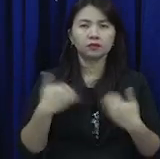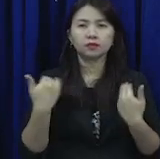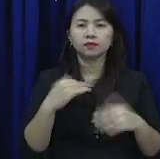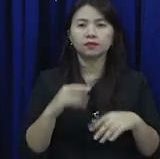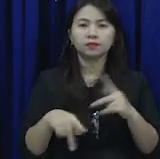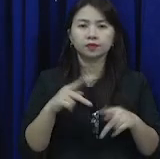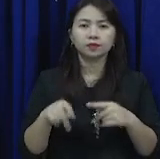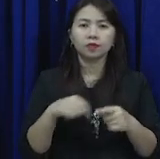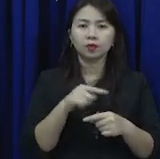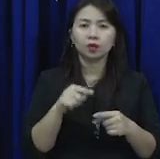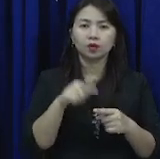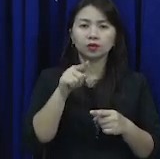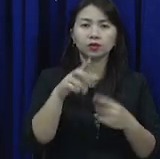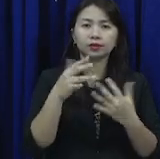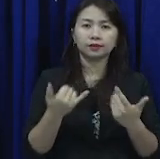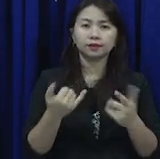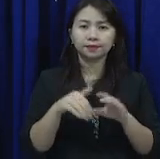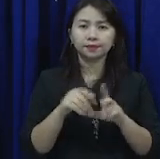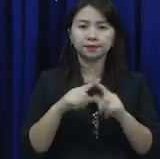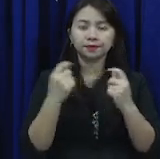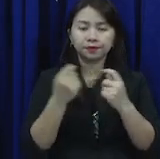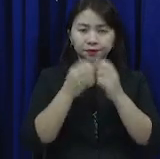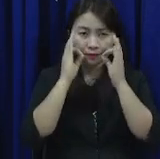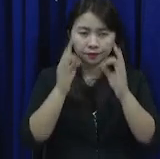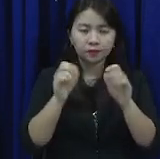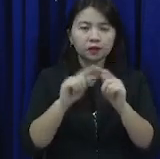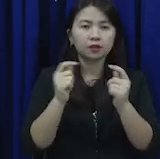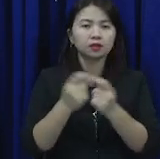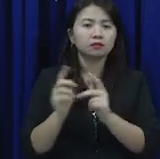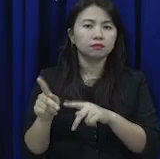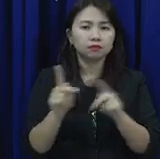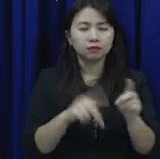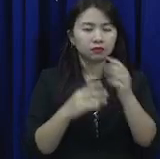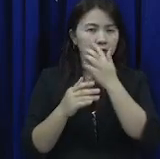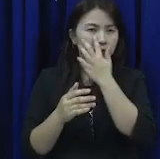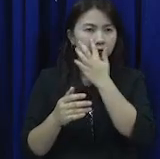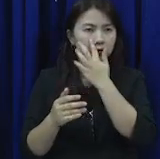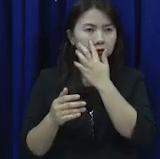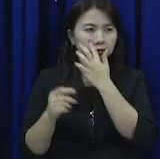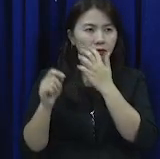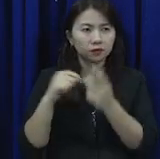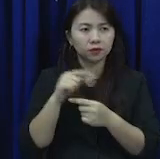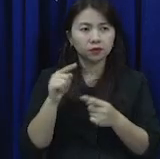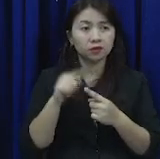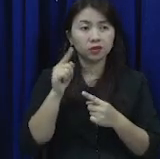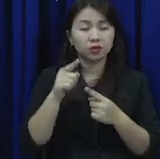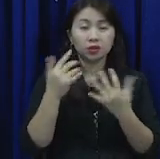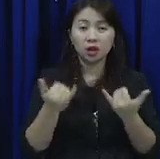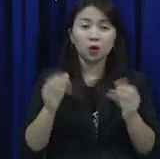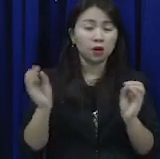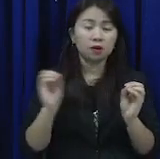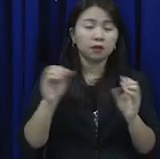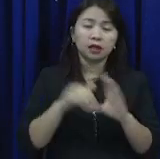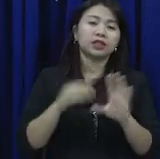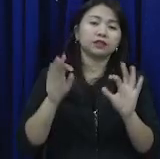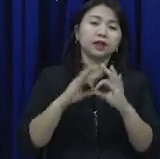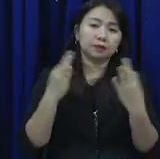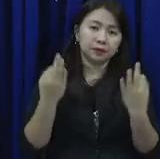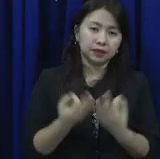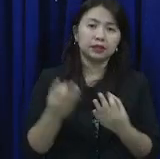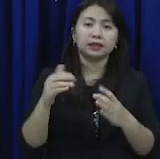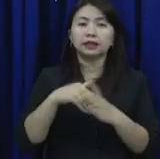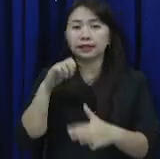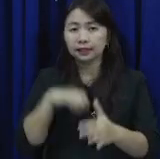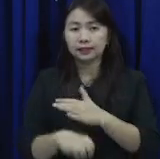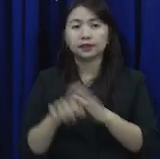ay nasa team Focus pa lang habang kayo ay nasa team preparation pa lang habang kayo'y Wala pa sa pamilya Wala pa kayo sa pag-aasawa